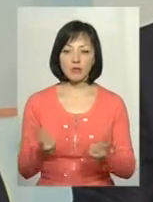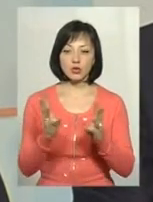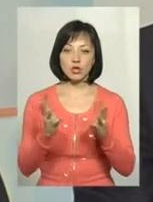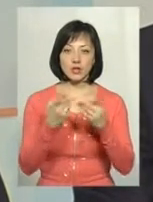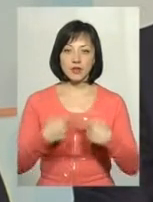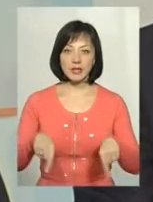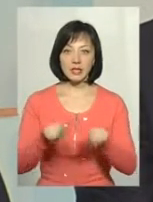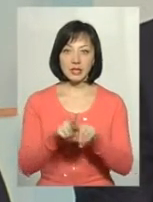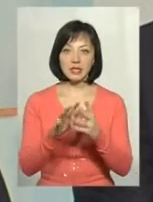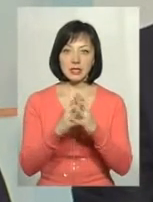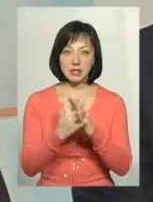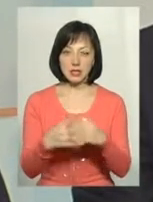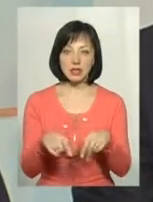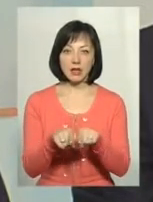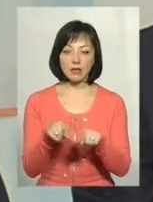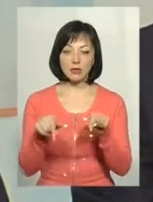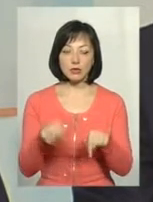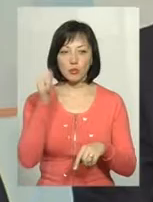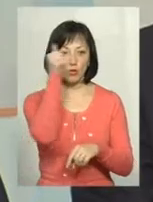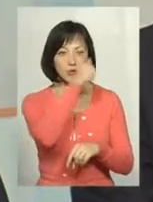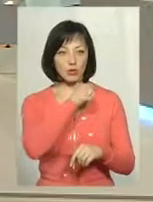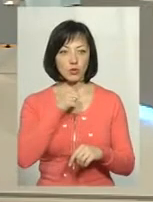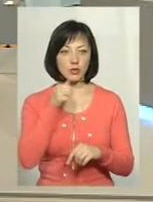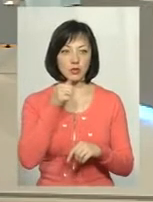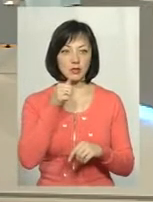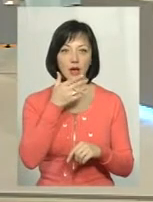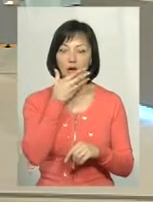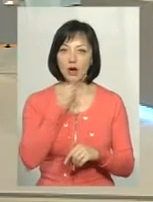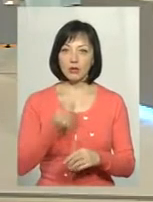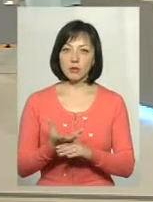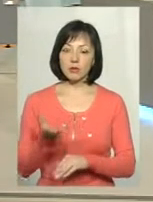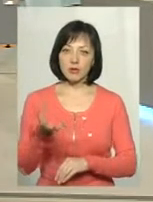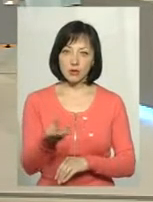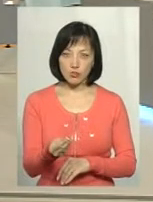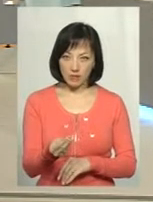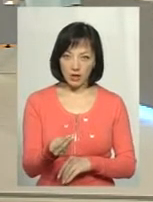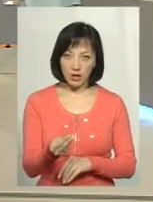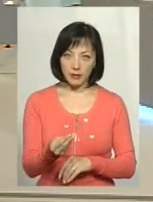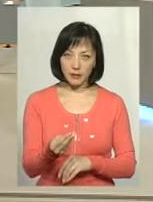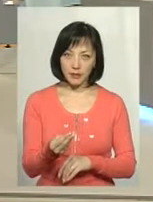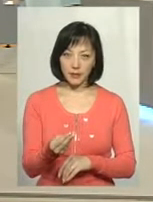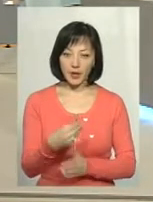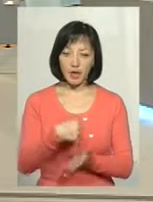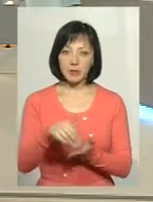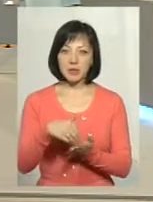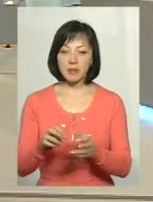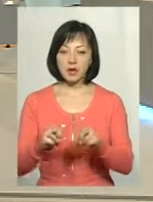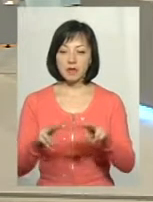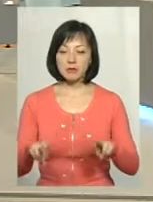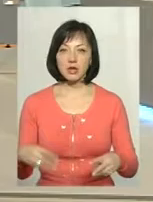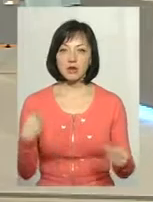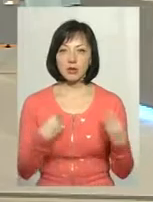відділень сільських, ми також цього року їх гарно профінансували за рахунок своїх коштів, придбали спецодяг